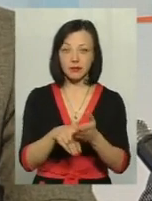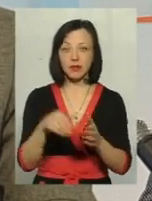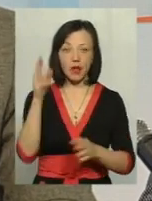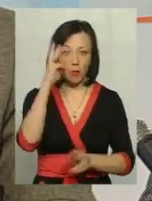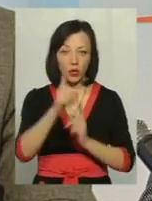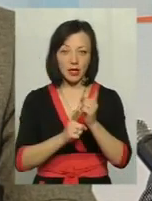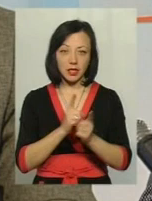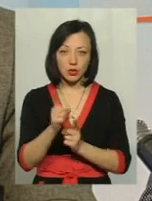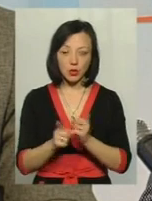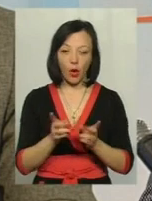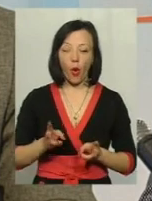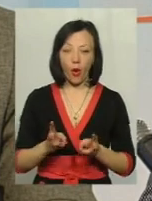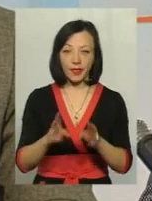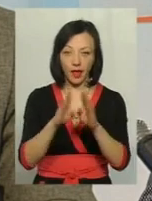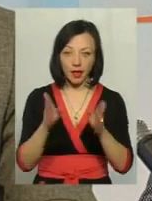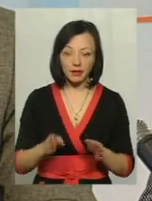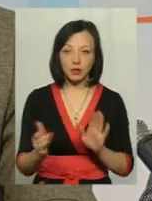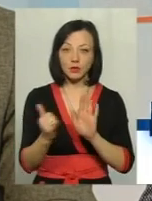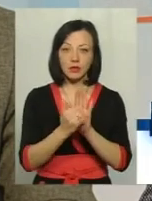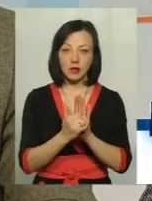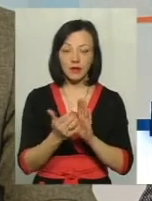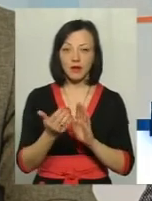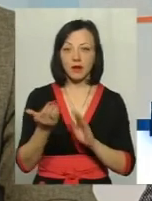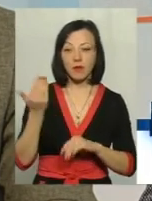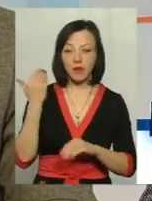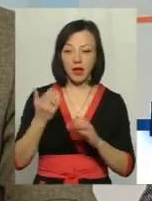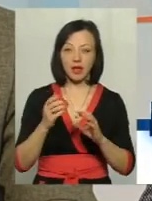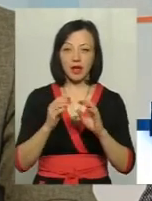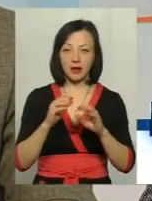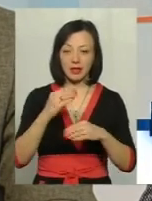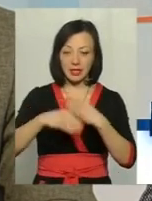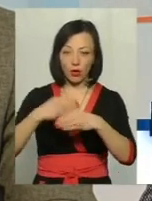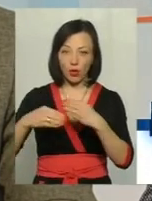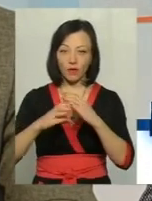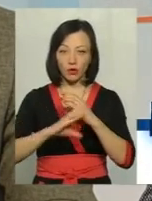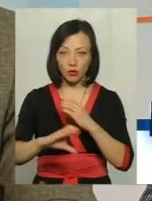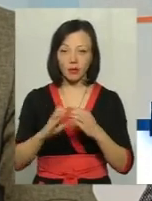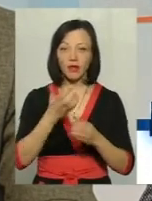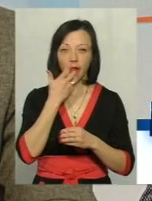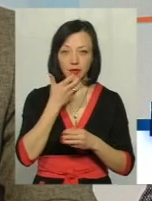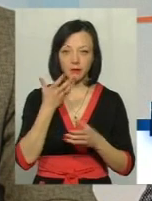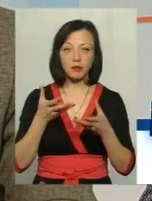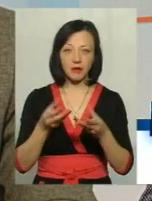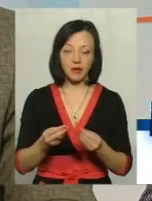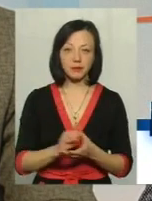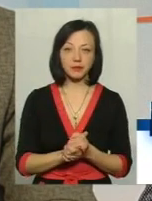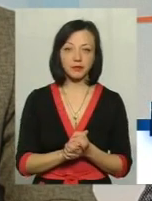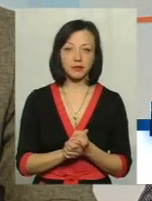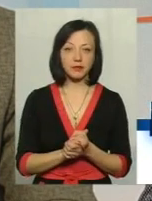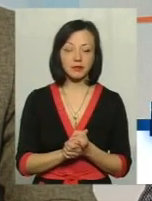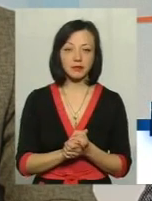модернізує котельні, теплокомуненерго ставить попередні ізольовані труби, які дозволяють доставляти йому впливає. Я веду